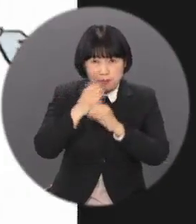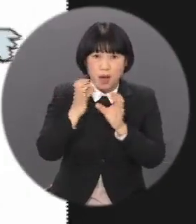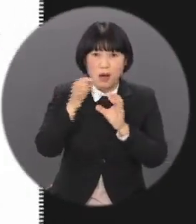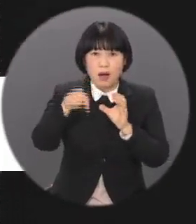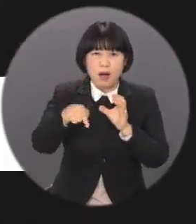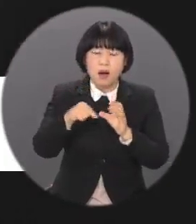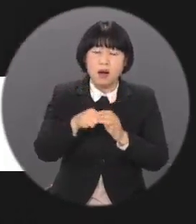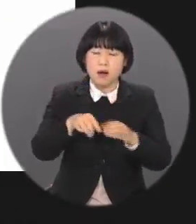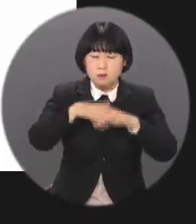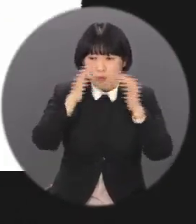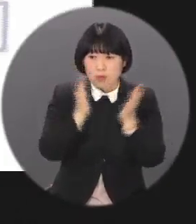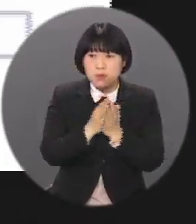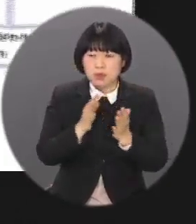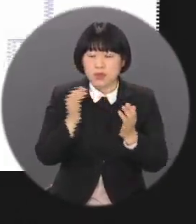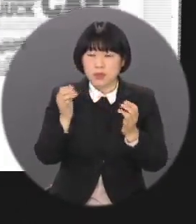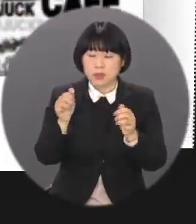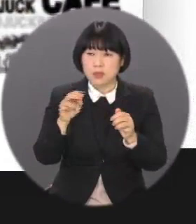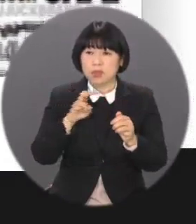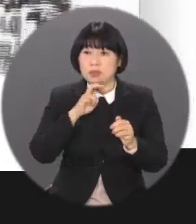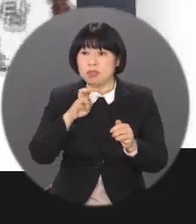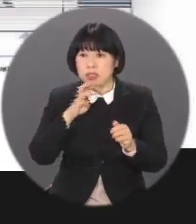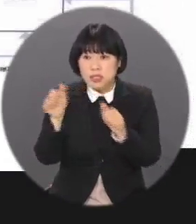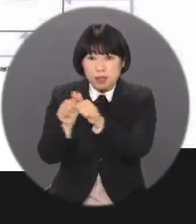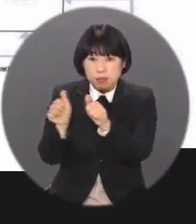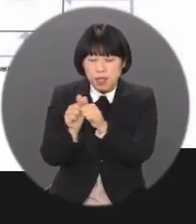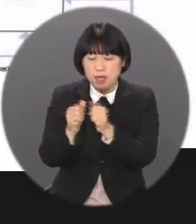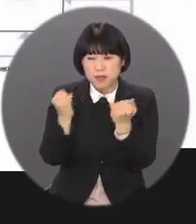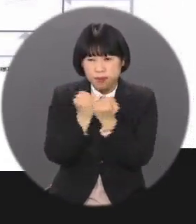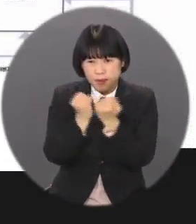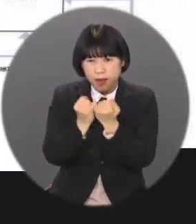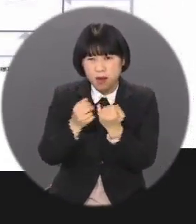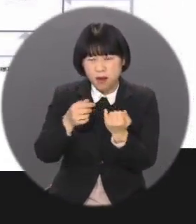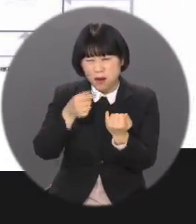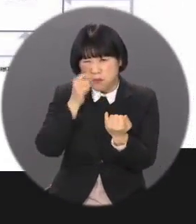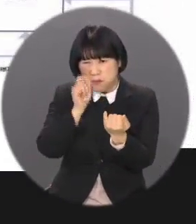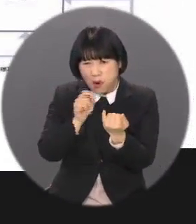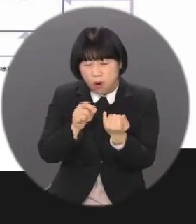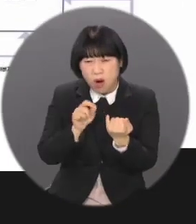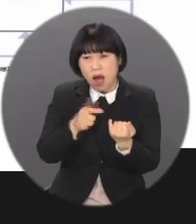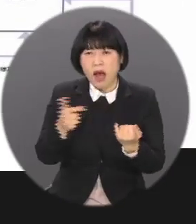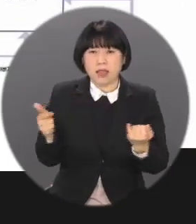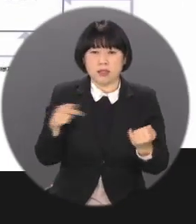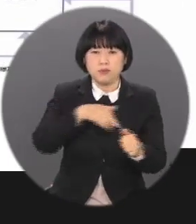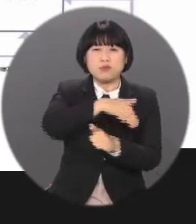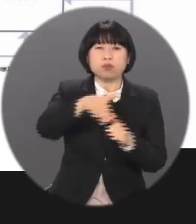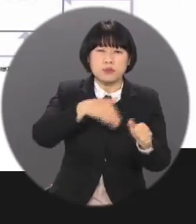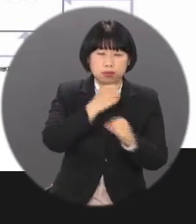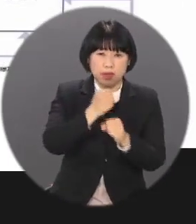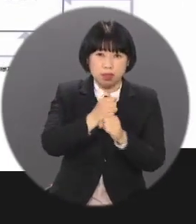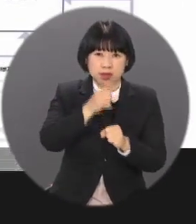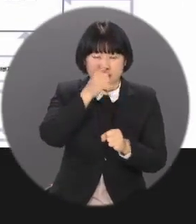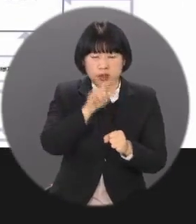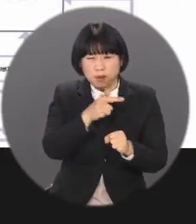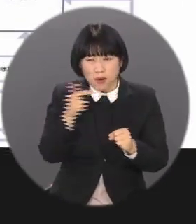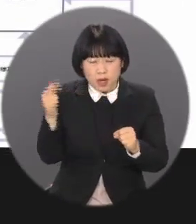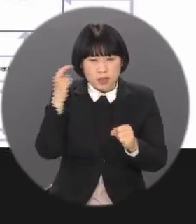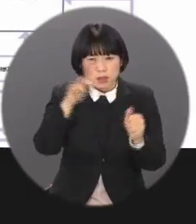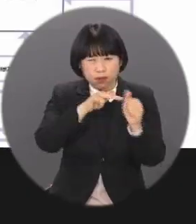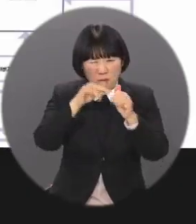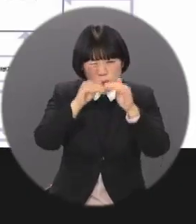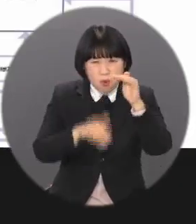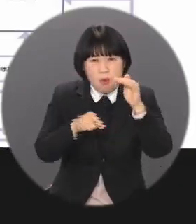모든 이대남들이 여성은 물론 다른 세대 등을 혐오하고 비하해왔던 것은 아니라는 여론이 형성되며 각종